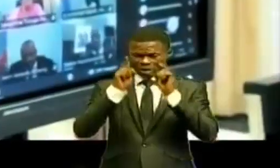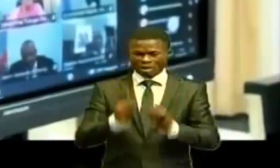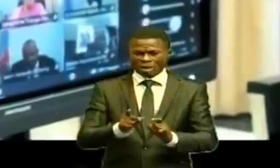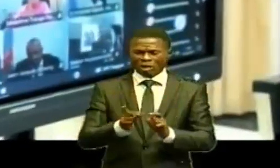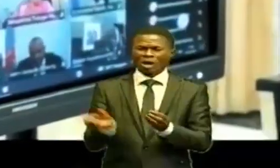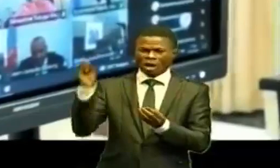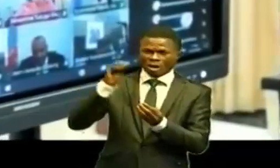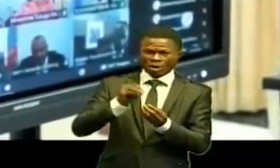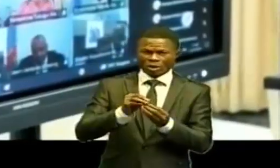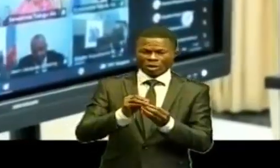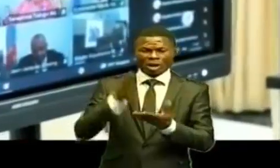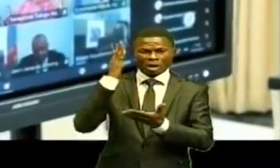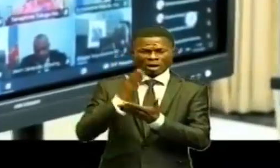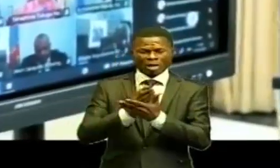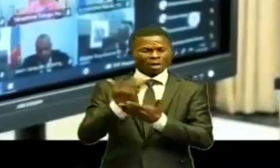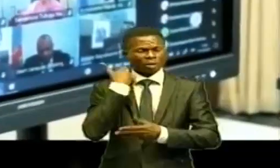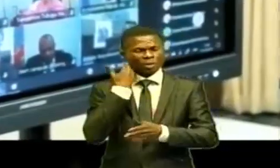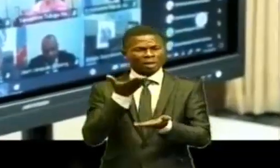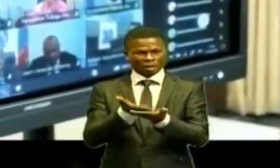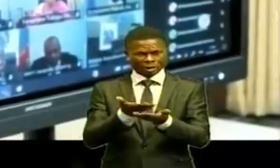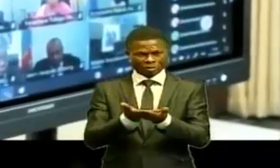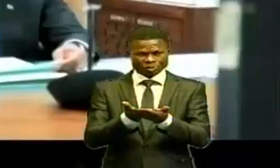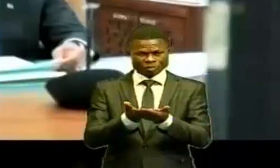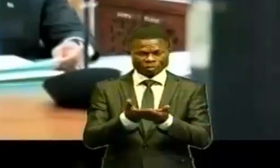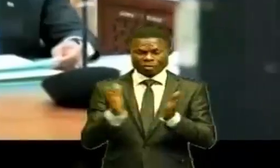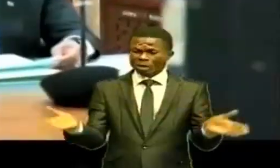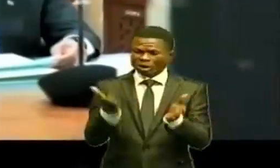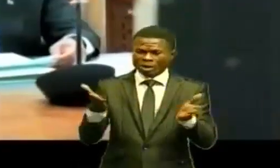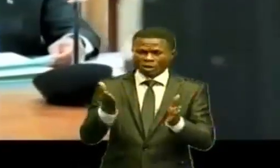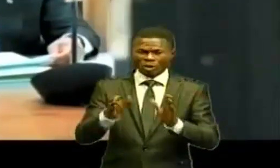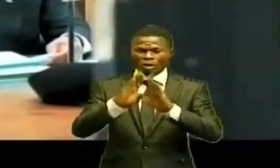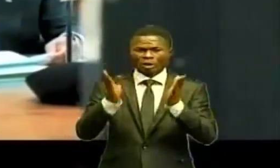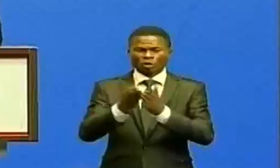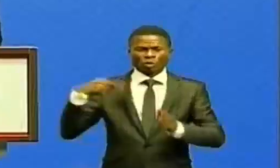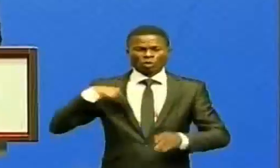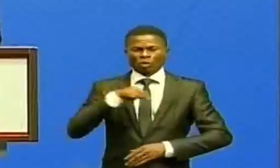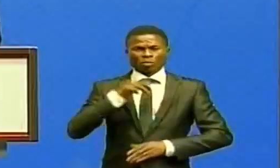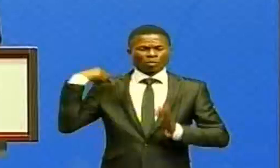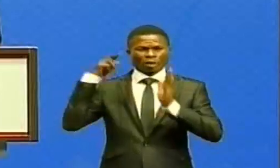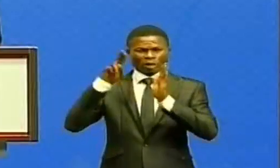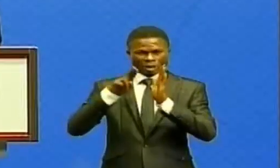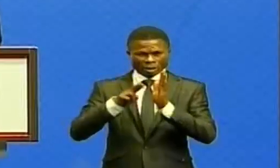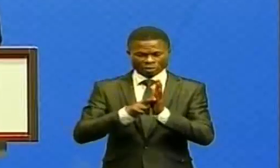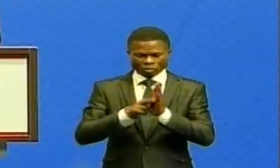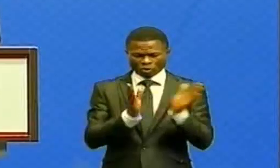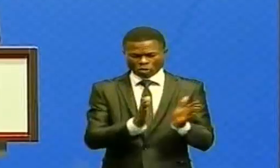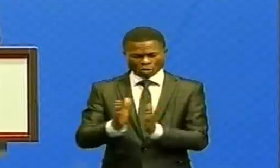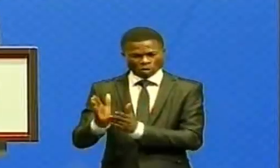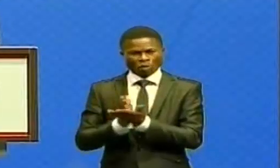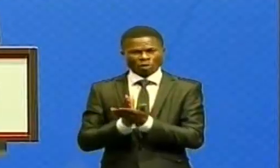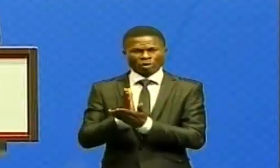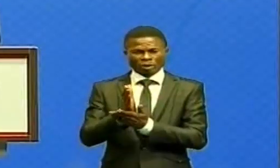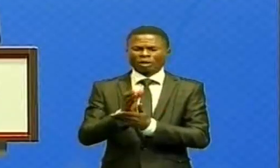complémentaires prises pour lutter contre cette maladie. Il a encouragé les membres du gouvernement à prendre des dispositions